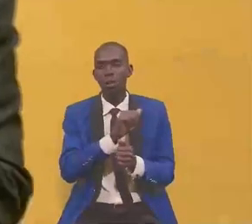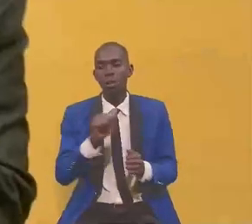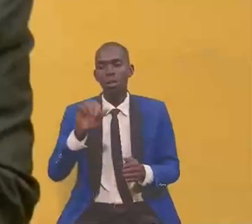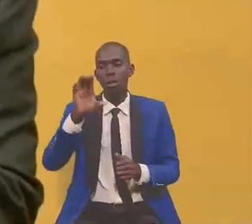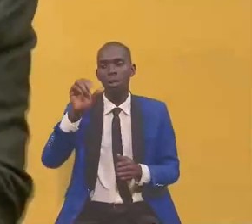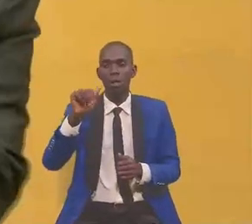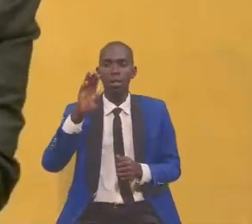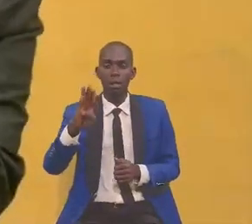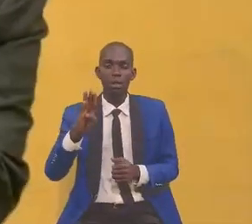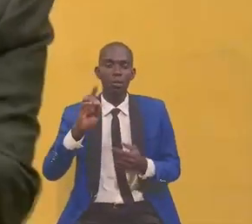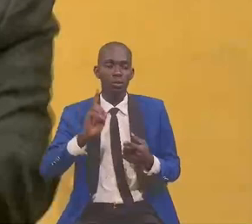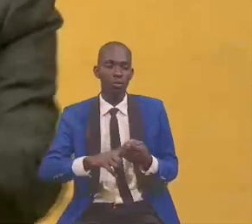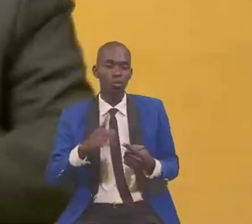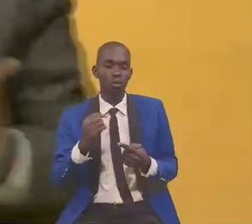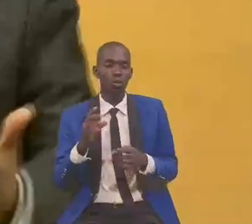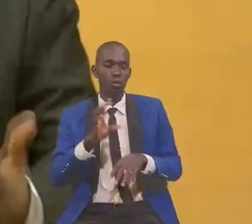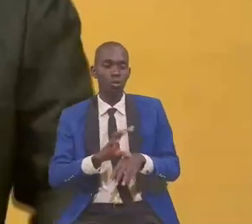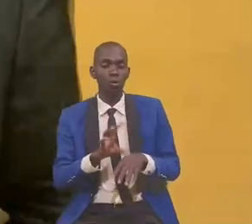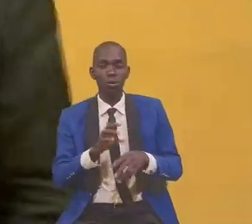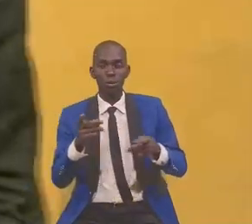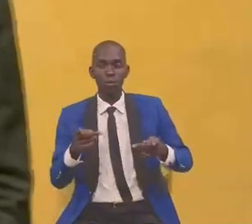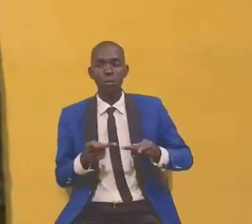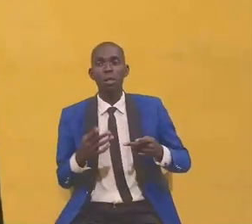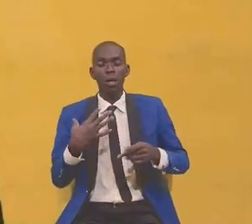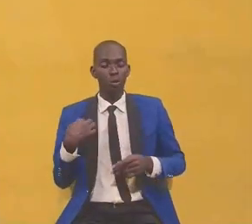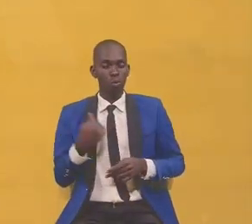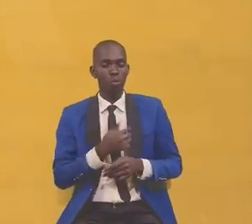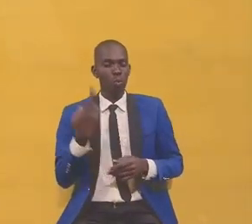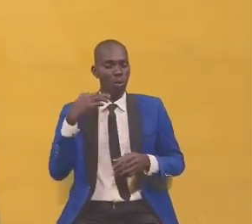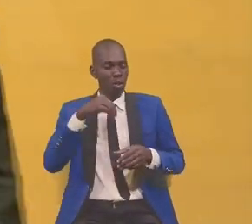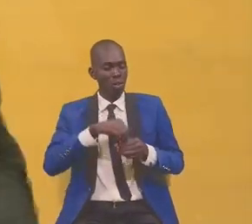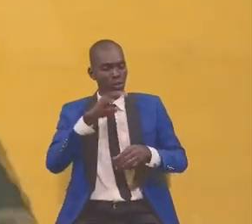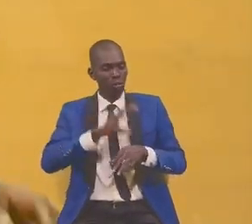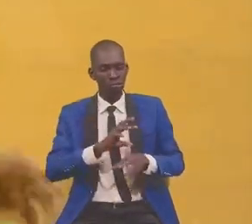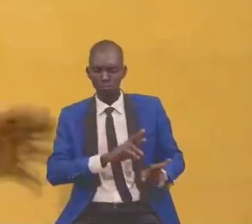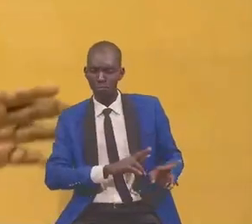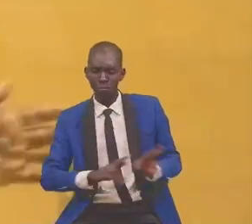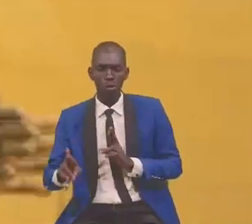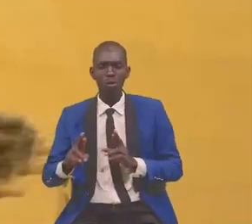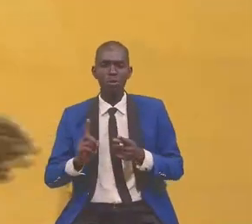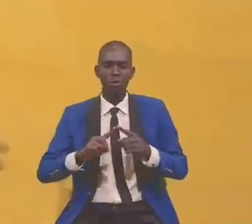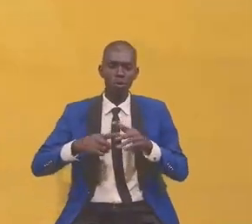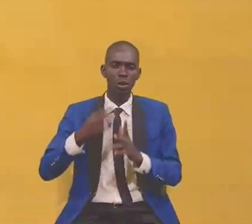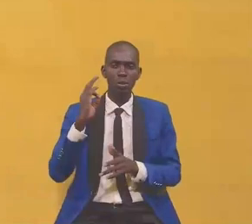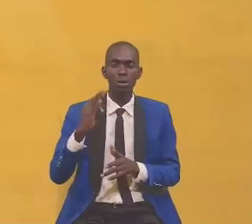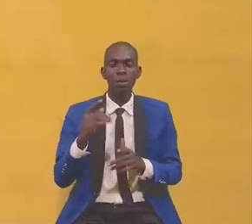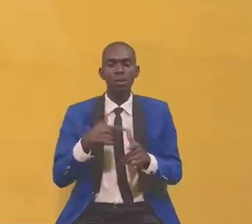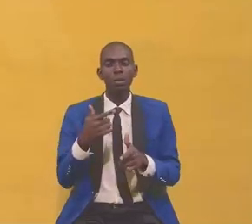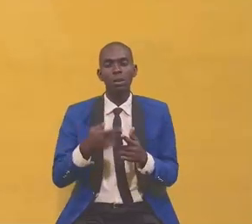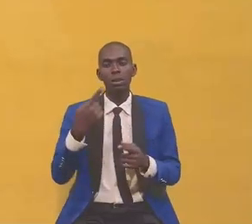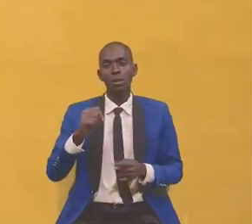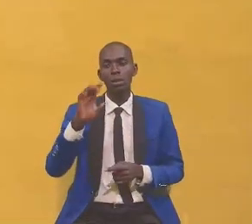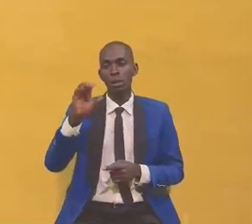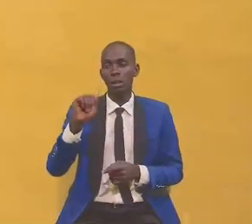dedans, on chantait les cantiques, on se préparait pour la prédication de la parole. Et le taxi s'est arrêté